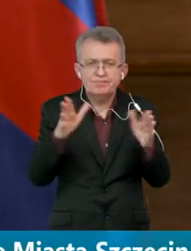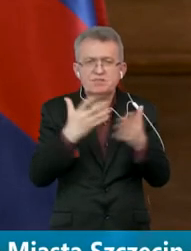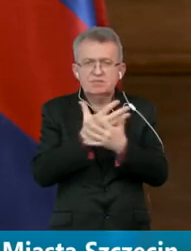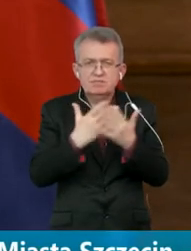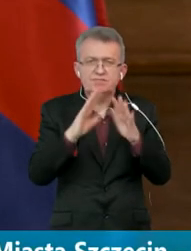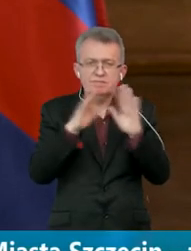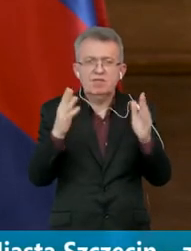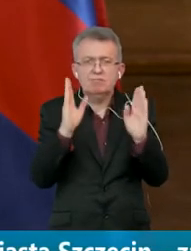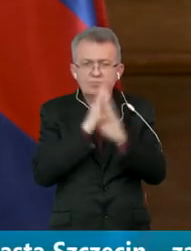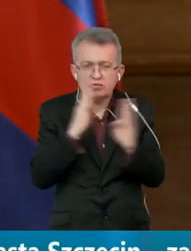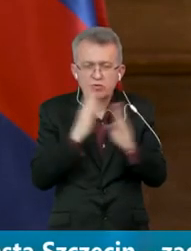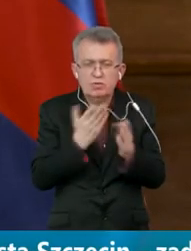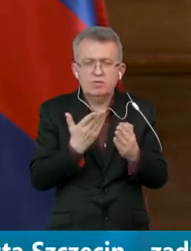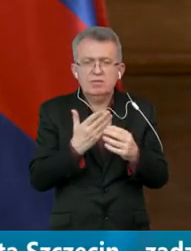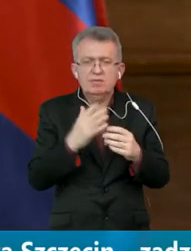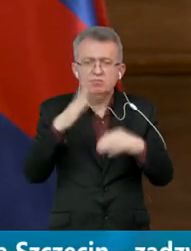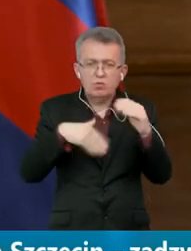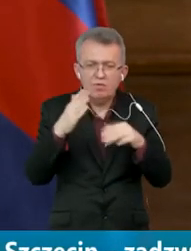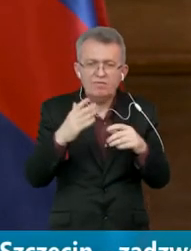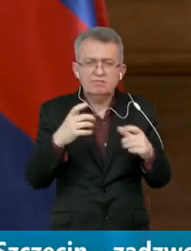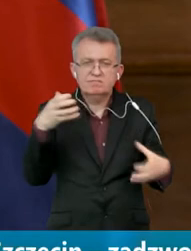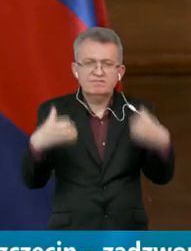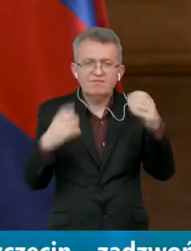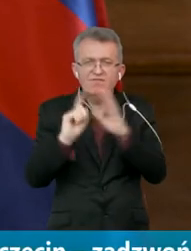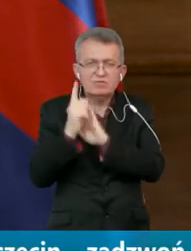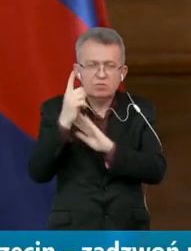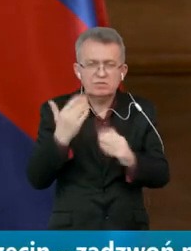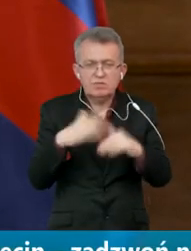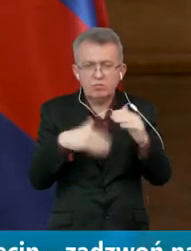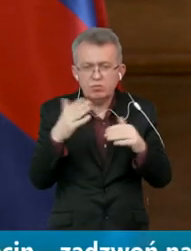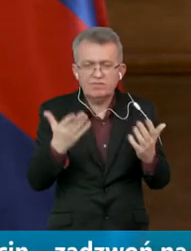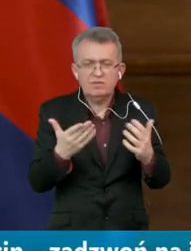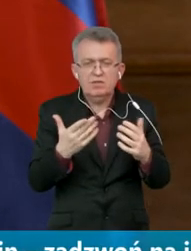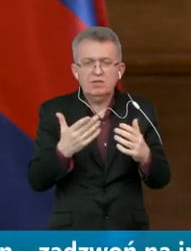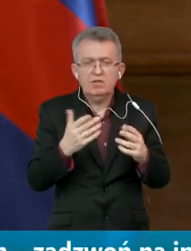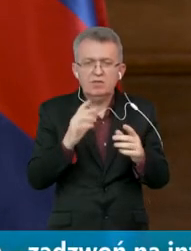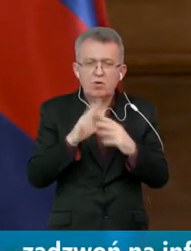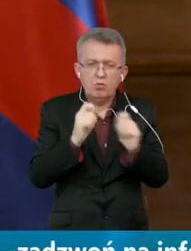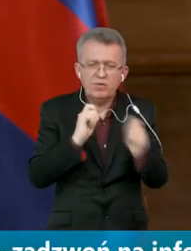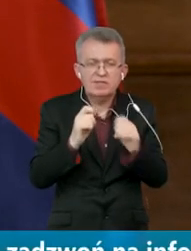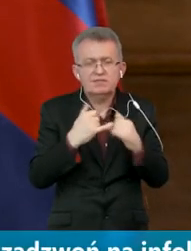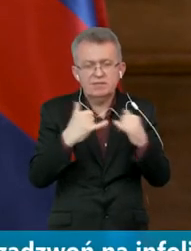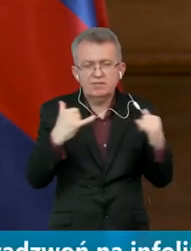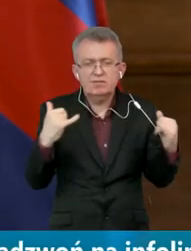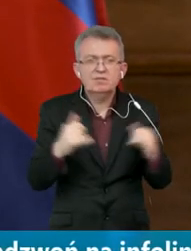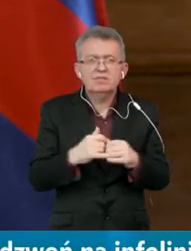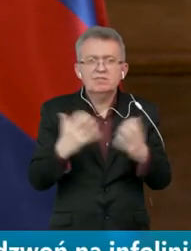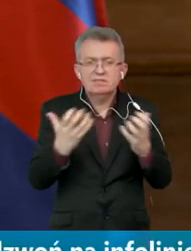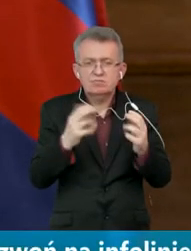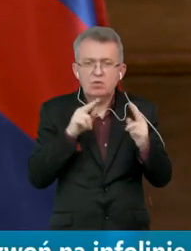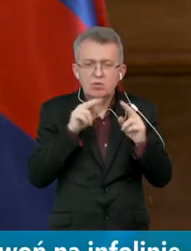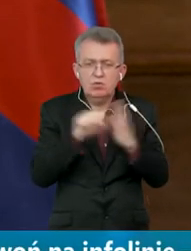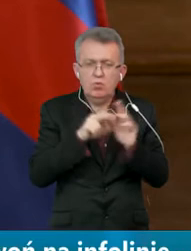Od strony przyrody, zabudowy, wysokości tej zabudowy, poprzez układ komunikacyjny i tak dalej, i tak dalej. Także zachęcam do udziału w